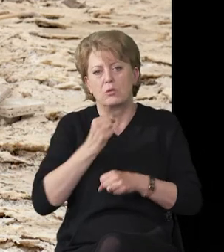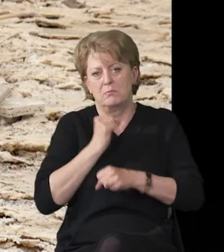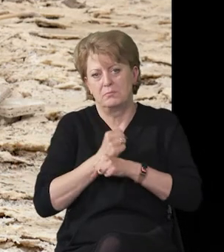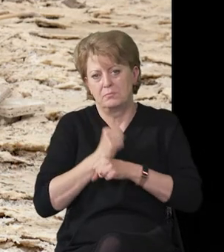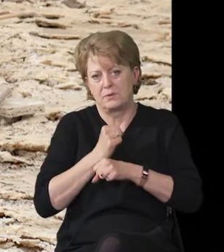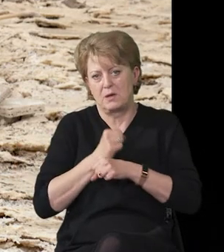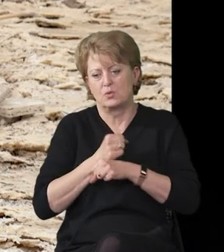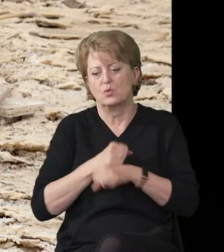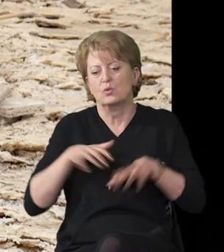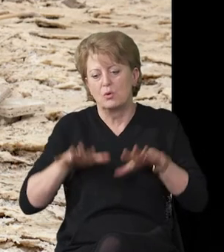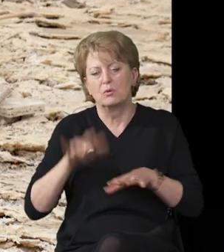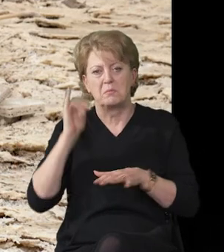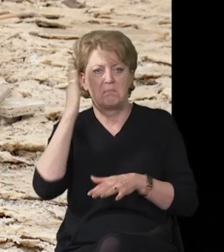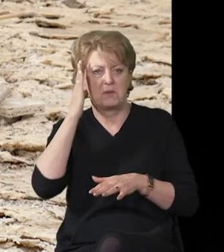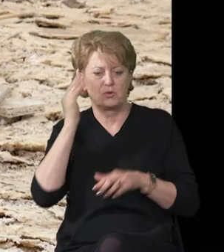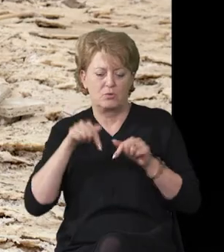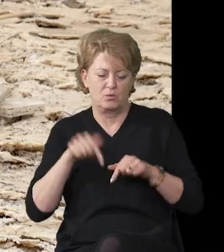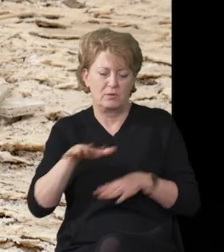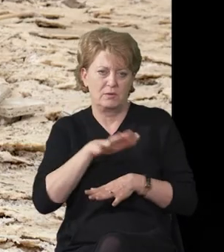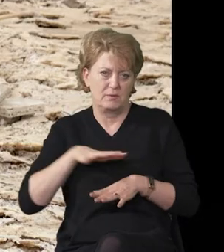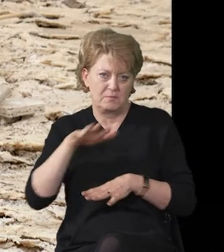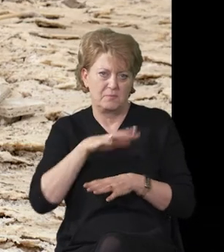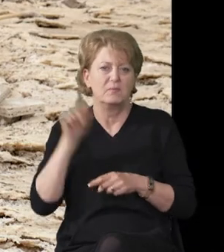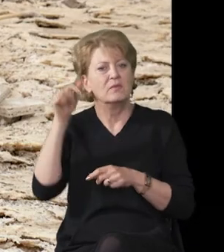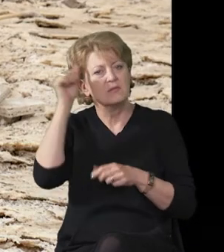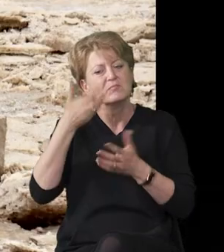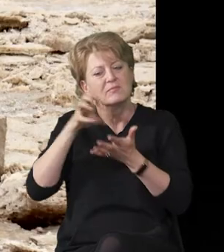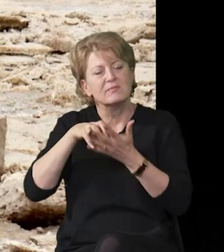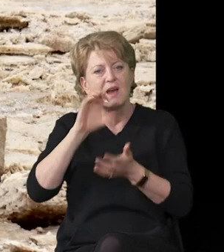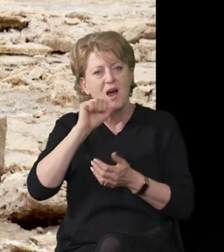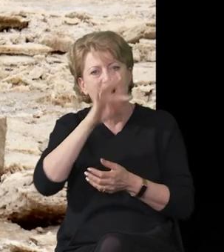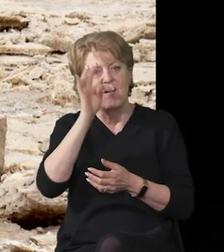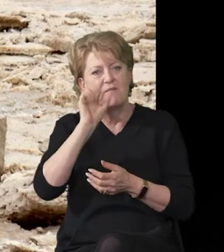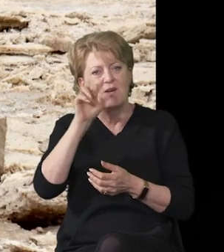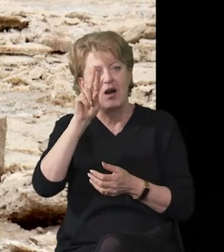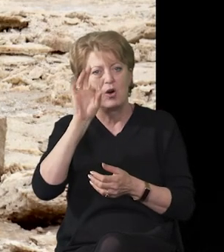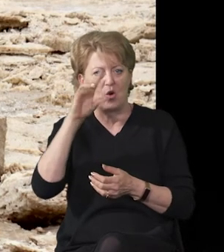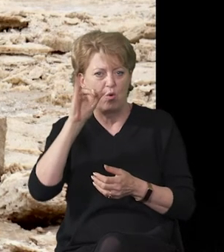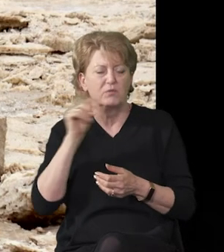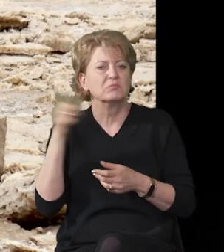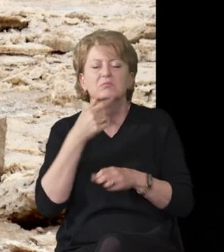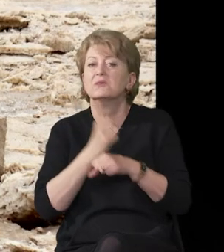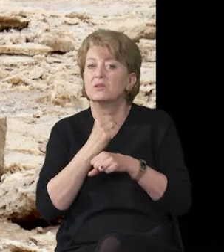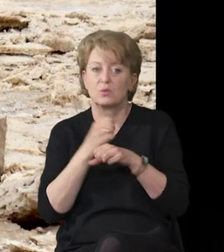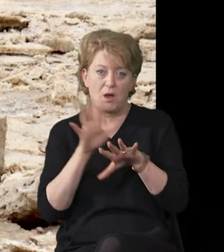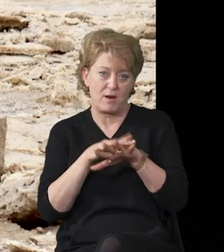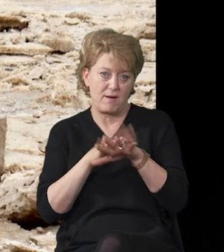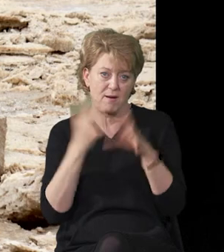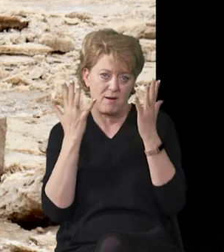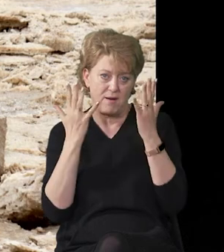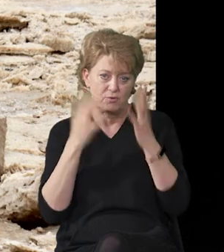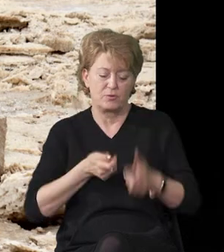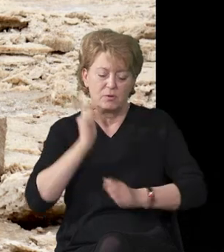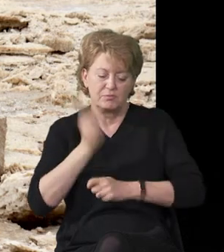którzy zamieszkują te tereny. Afarowie wydobywają sól ręcznie, to znaczy starymi metodami, nie chcą